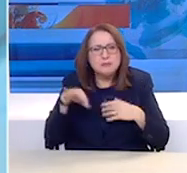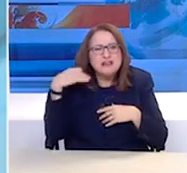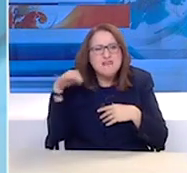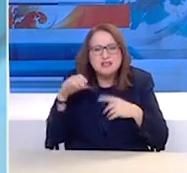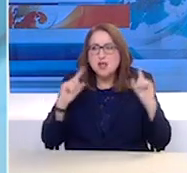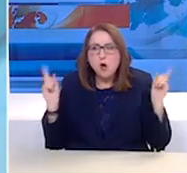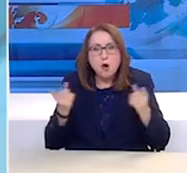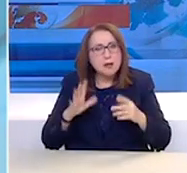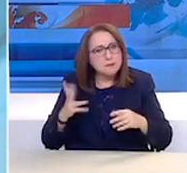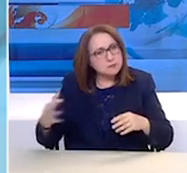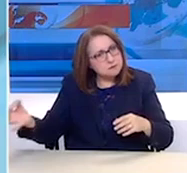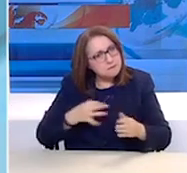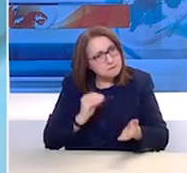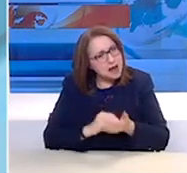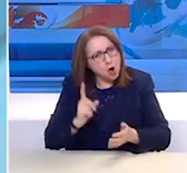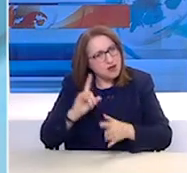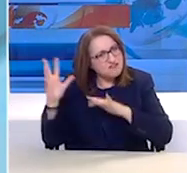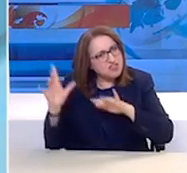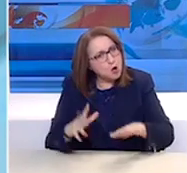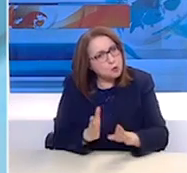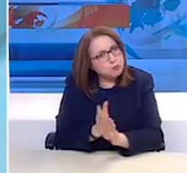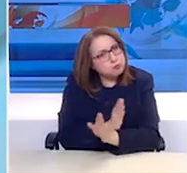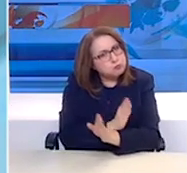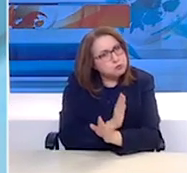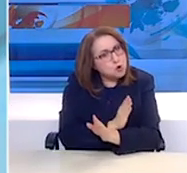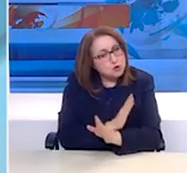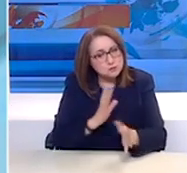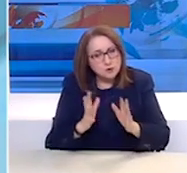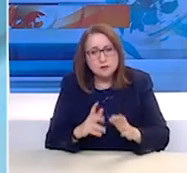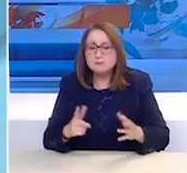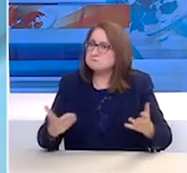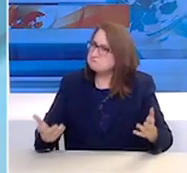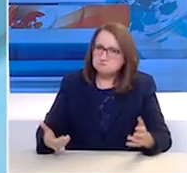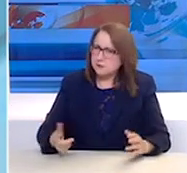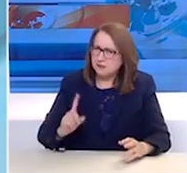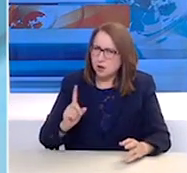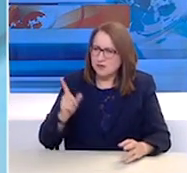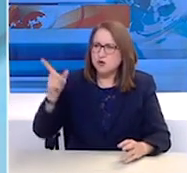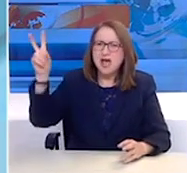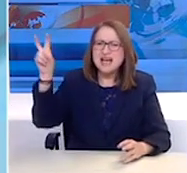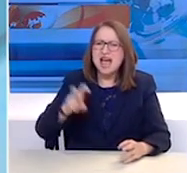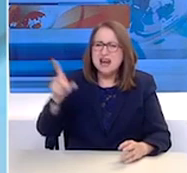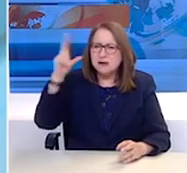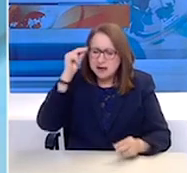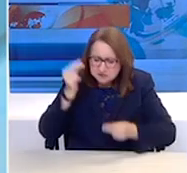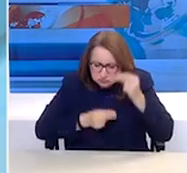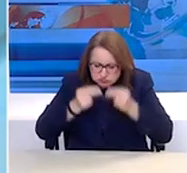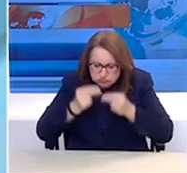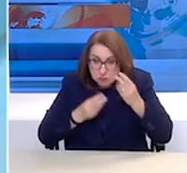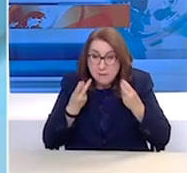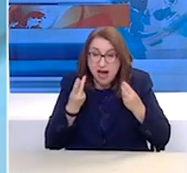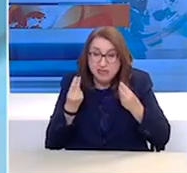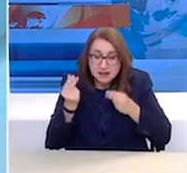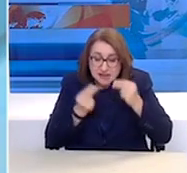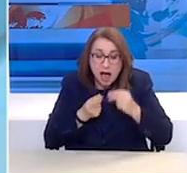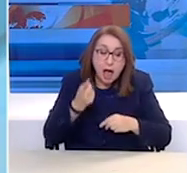Σύμφωνα με την μαθηματική εκτίμηση που παρουσίασαν οι συνάδελφοι από το Harvard, δεν φαίνεται να ισχύει αυτό. Βέβαια, αυτό είναι αυτό που